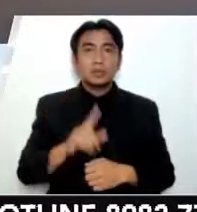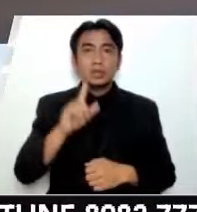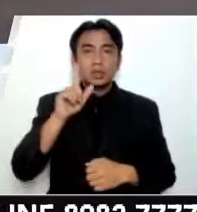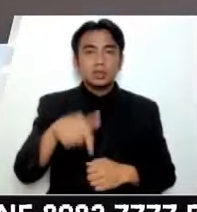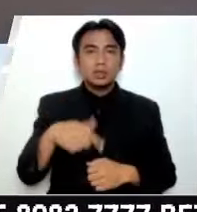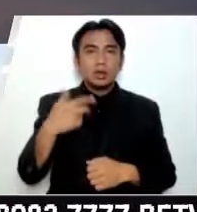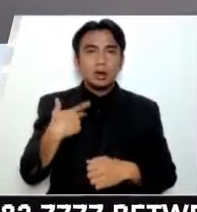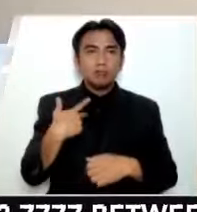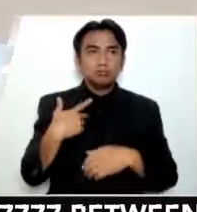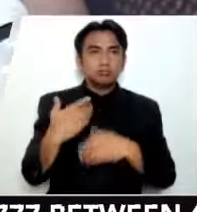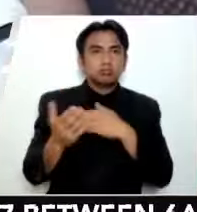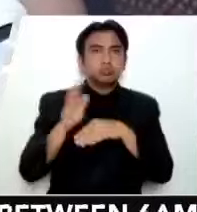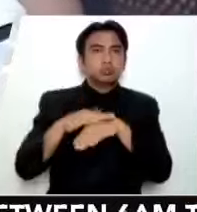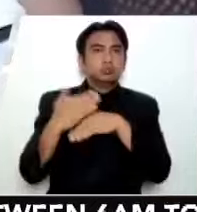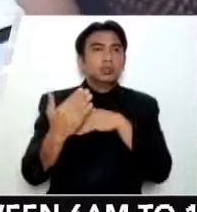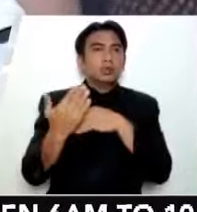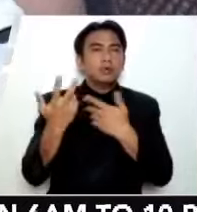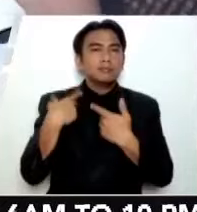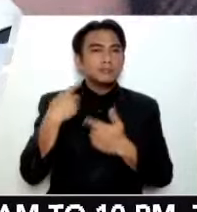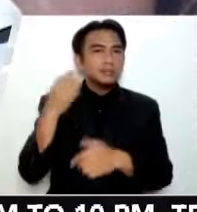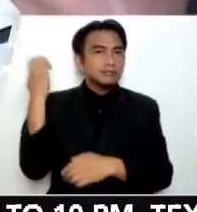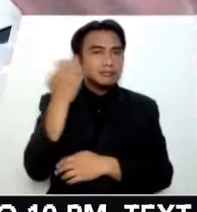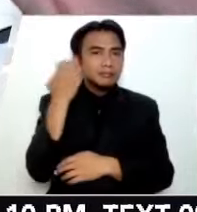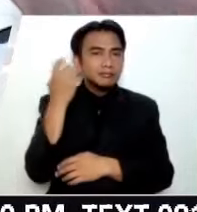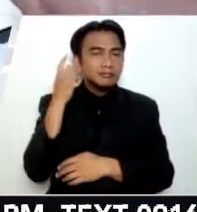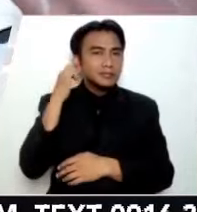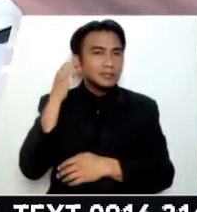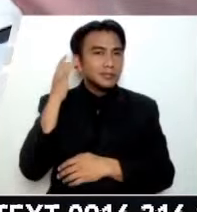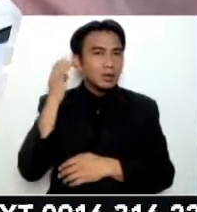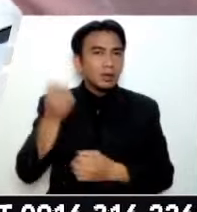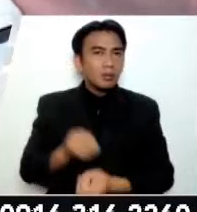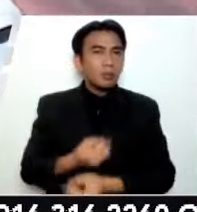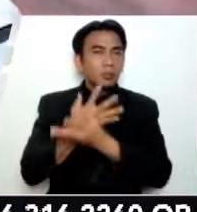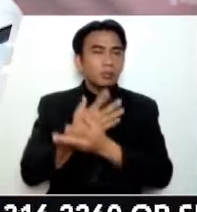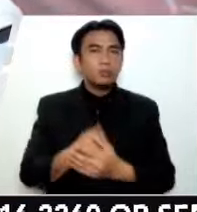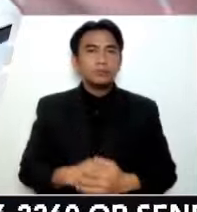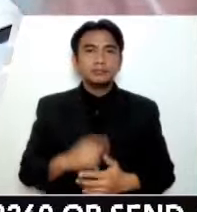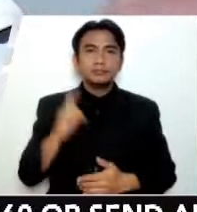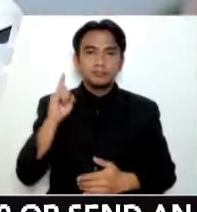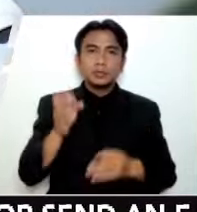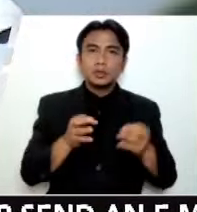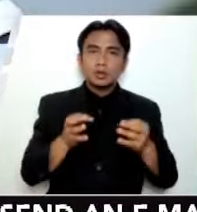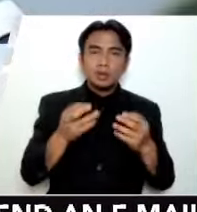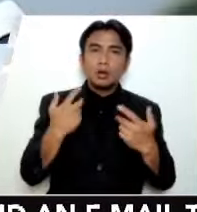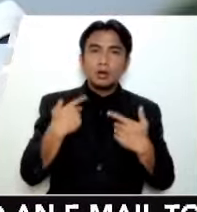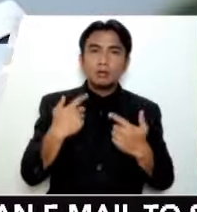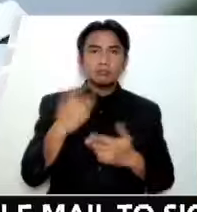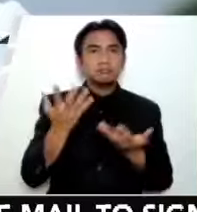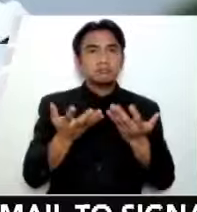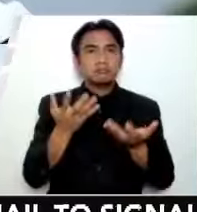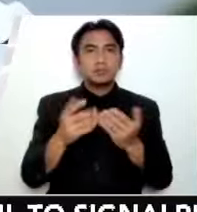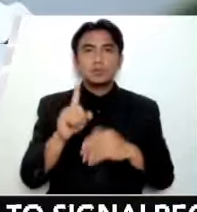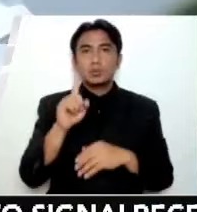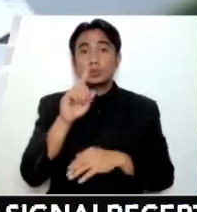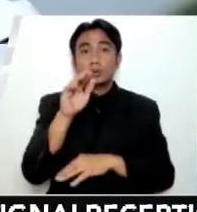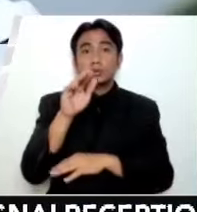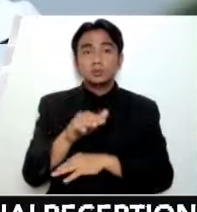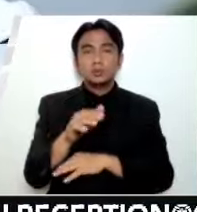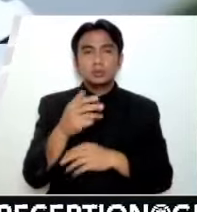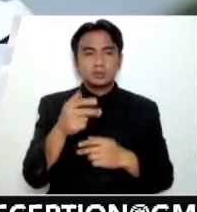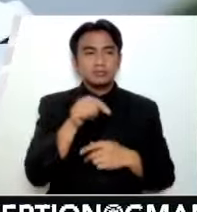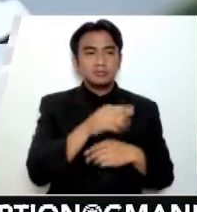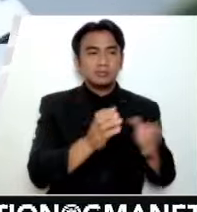isa pang pagsabog. Yung sumunod po na pagsabog is around 1300. By attack by drone naman sa